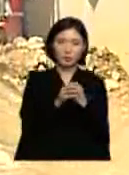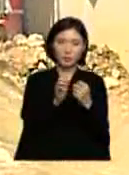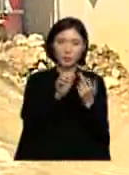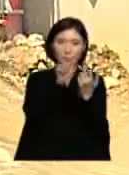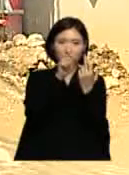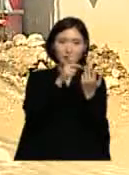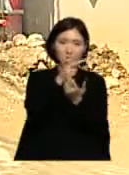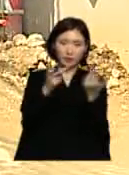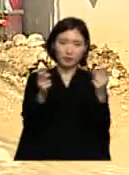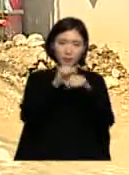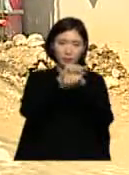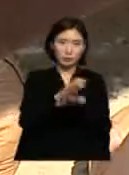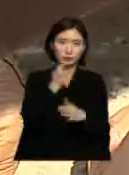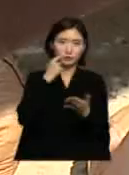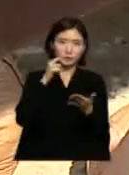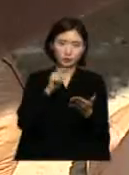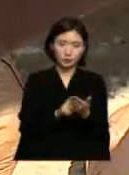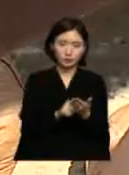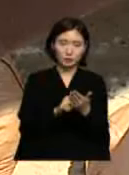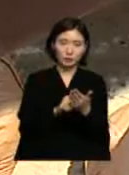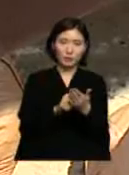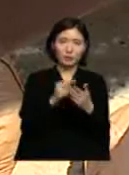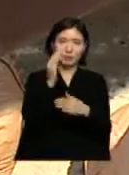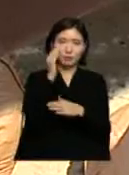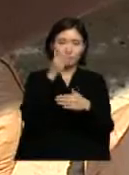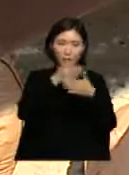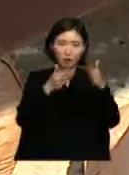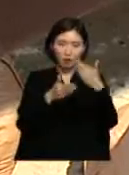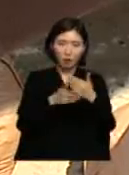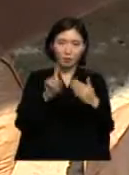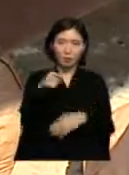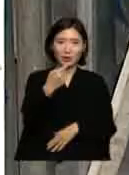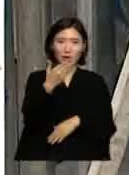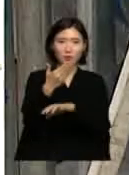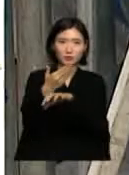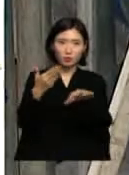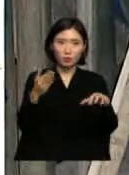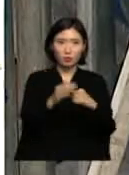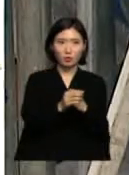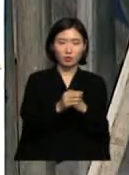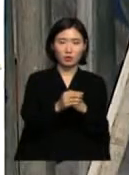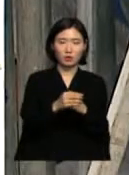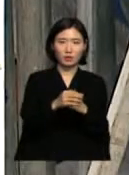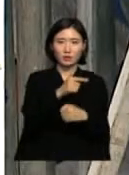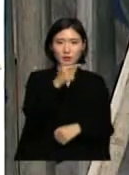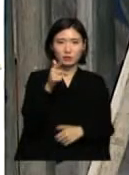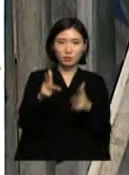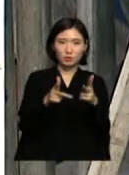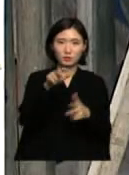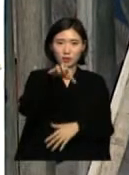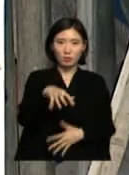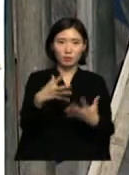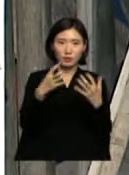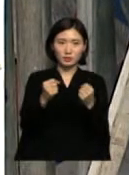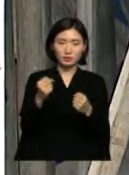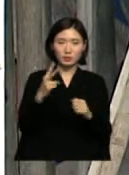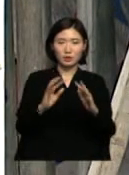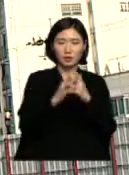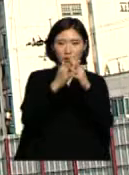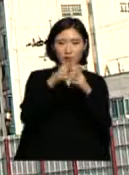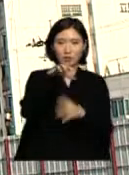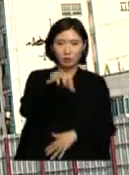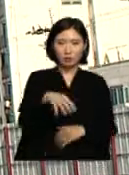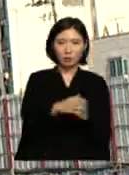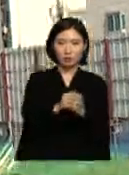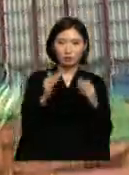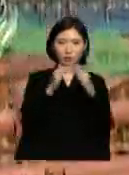나기 쉬운 옹벽과 석축 등을 포함해 모두 109곳. 구는 대형 공사장이 많은 재개발 구역뿐 아니라